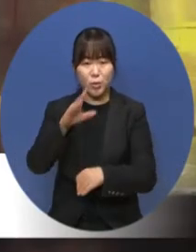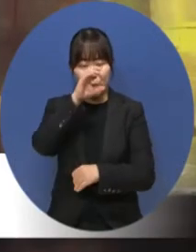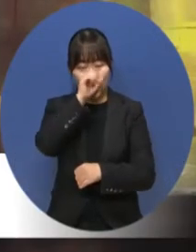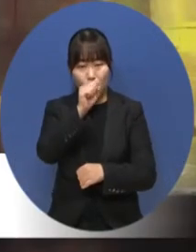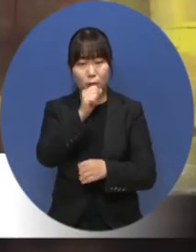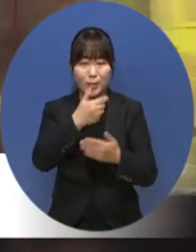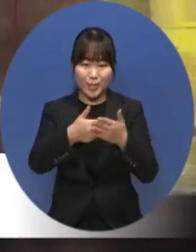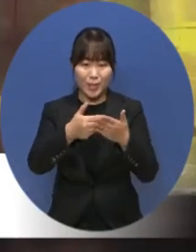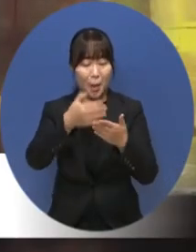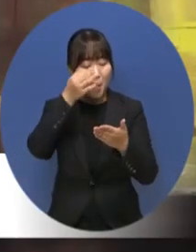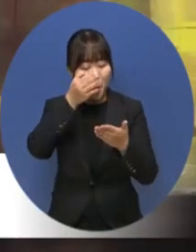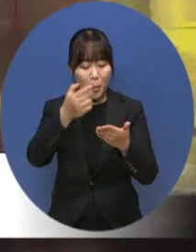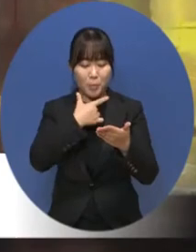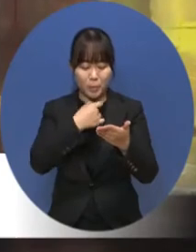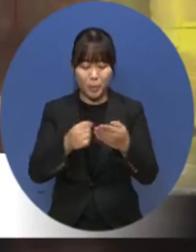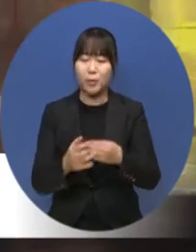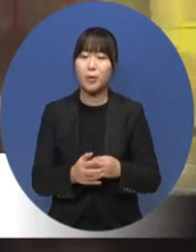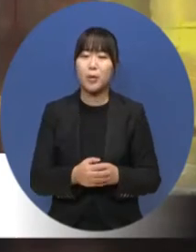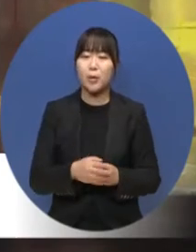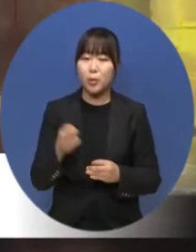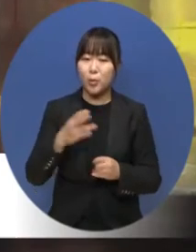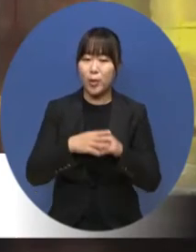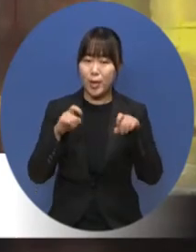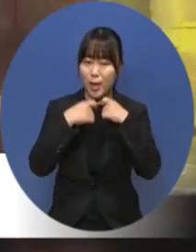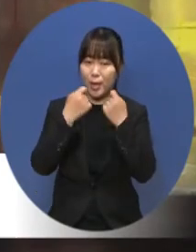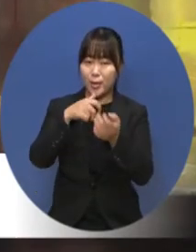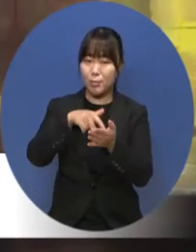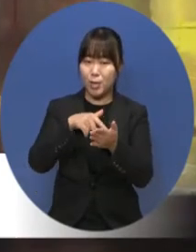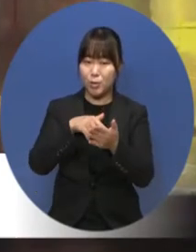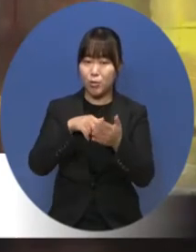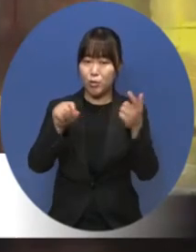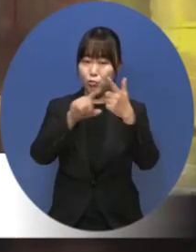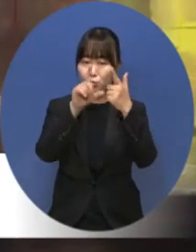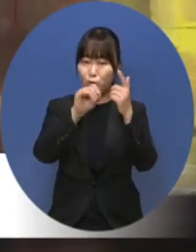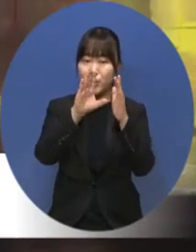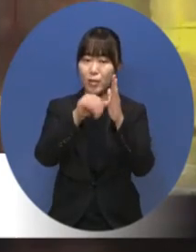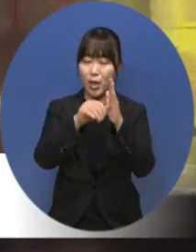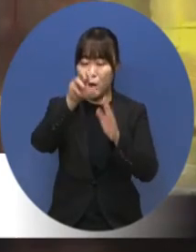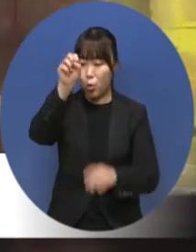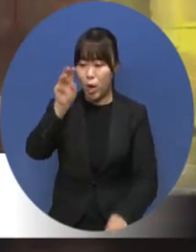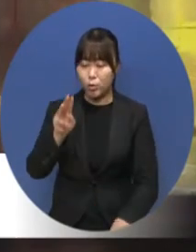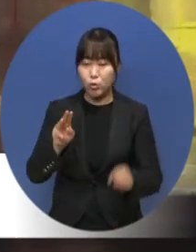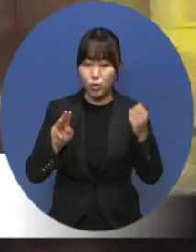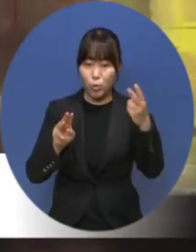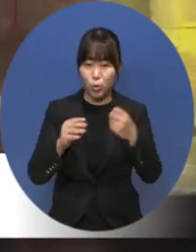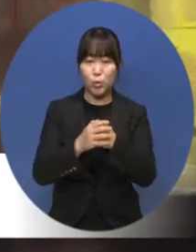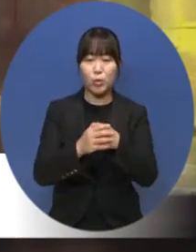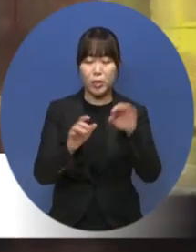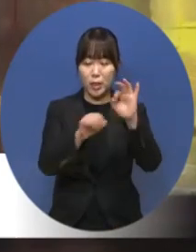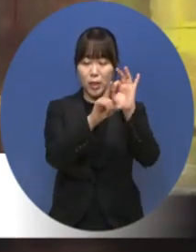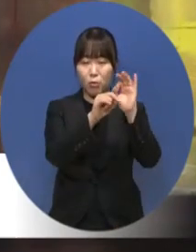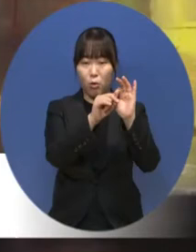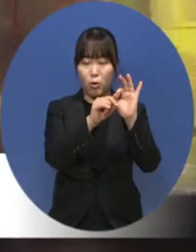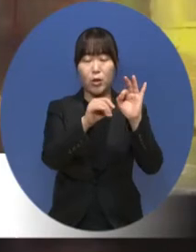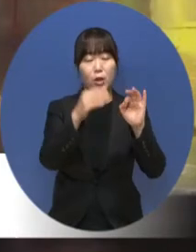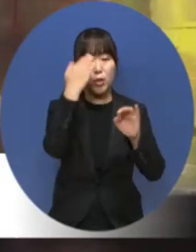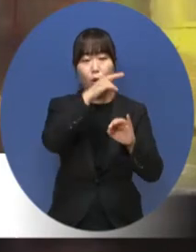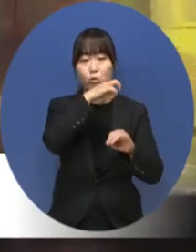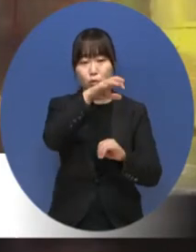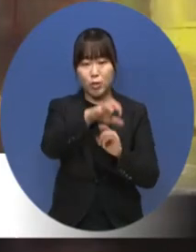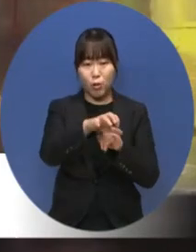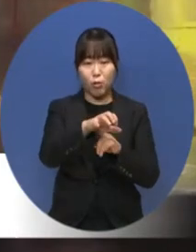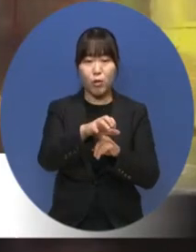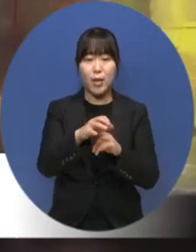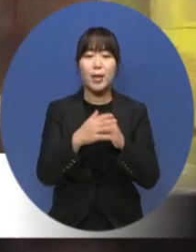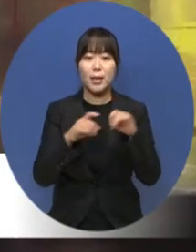작업을 좀 선보이고 싶고 또 개인적으로 내년엔 지금 6월달에 강주와 또 10월달에 여수에서 두